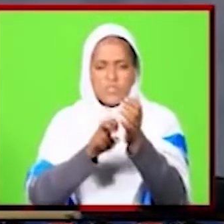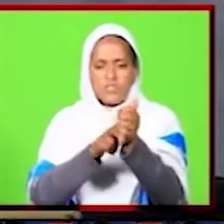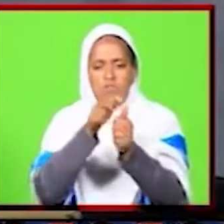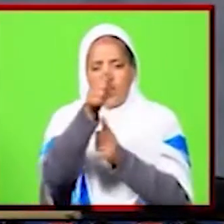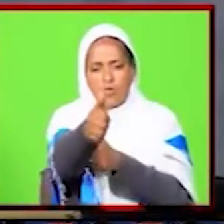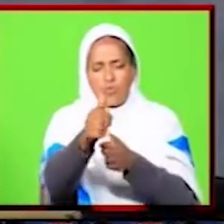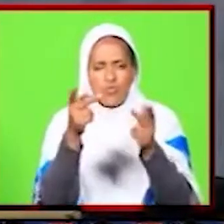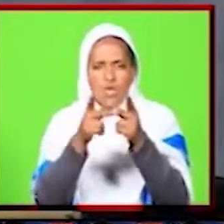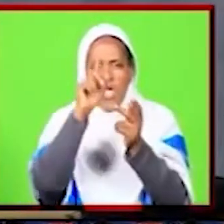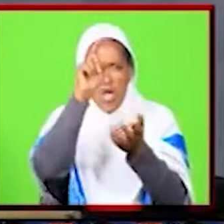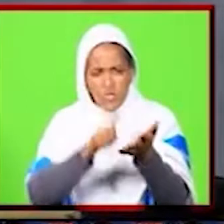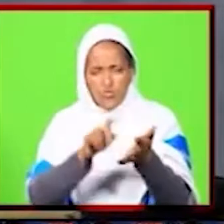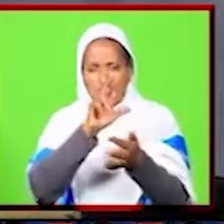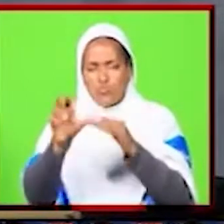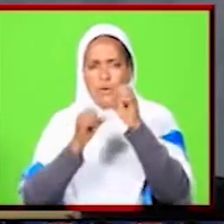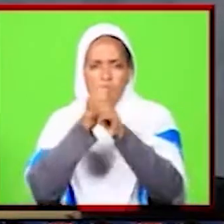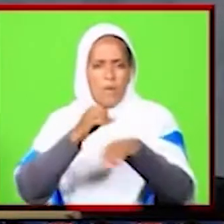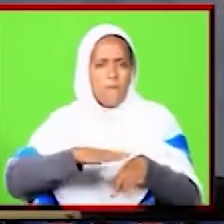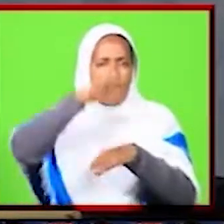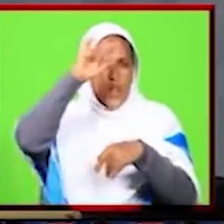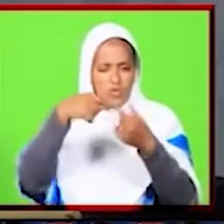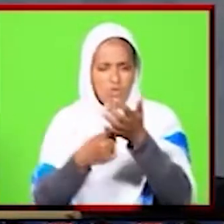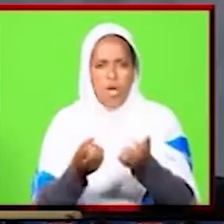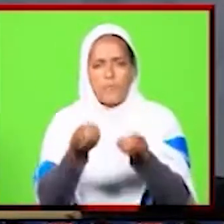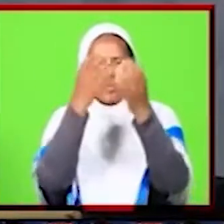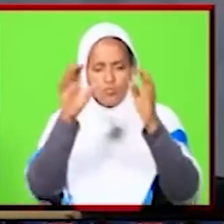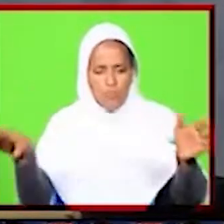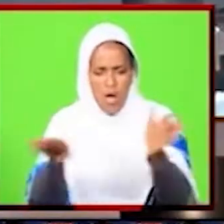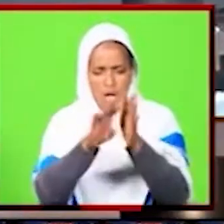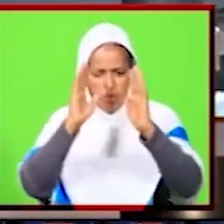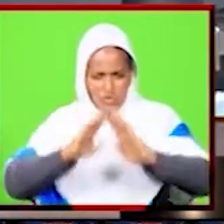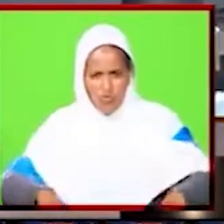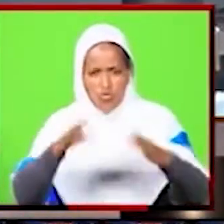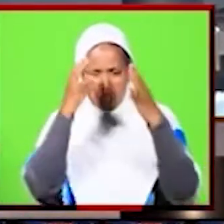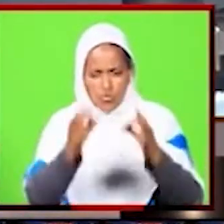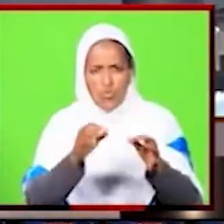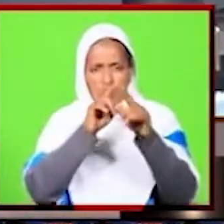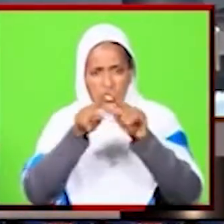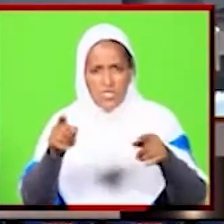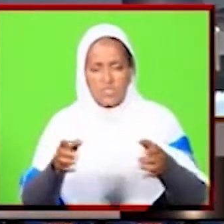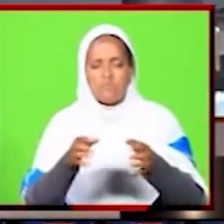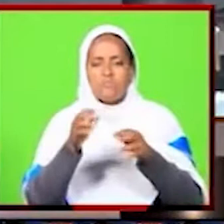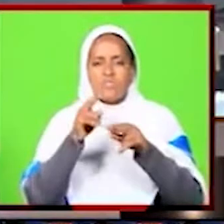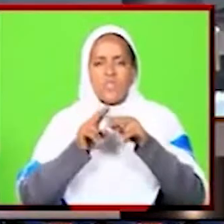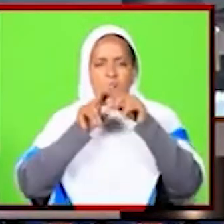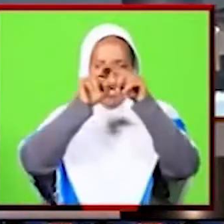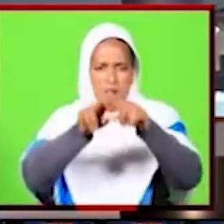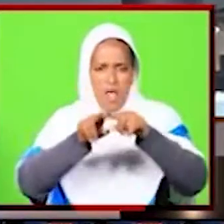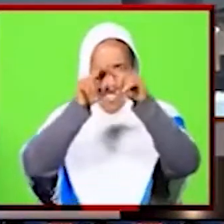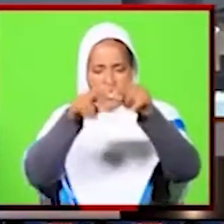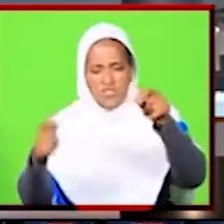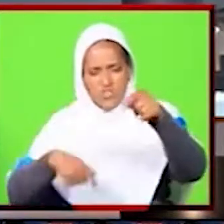እስራኤላውያን በተሻገሩበት ቦታ ያው 1300 ዓመት በላይ ስለሆነው አብዛኛዎቹ ባህር ውስጥ ስለሆነ ቢጠፉ የተወሰኑ ግን የሰረገላ